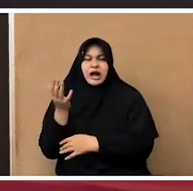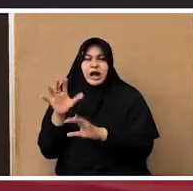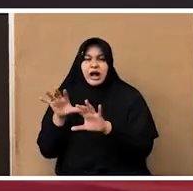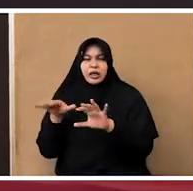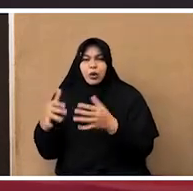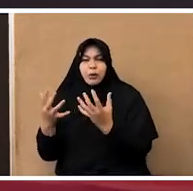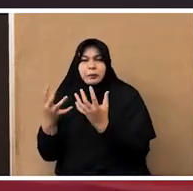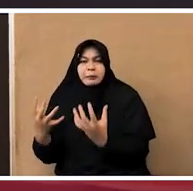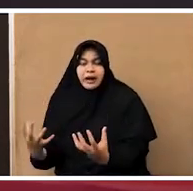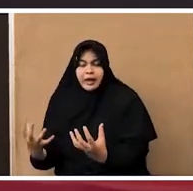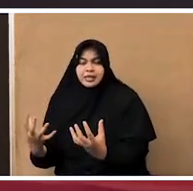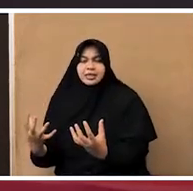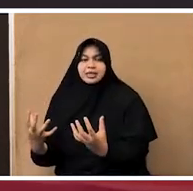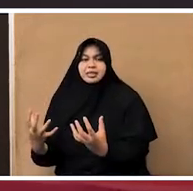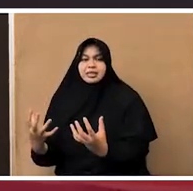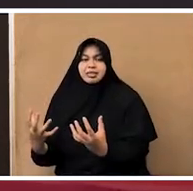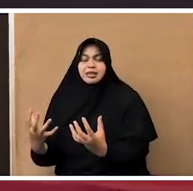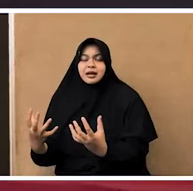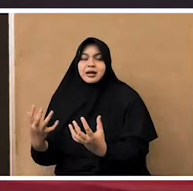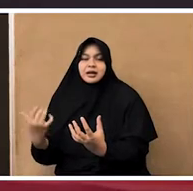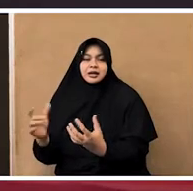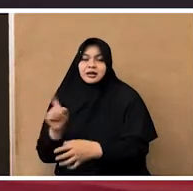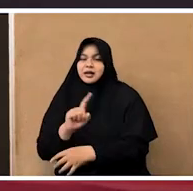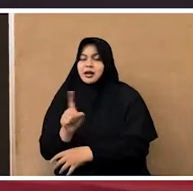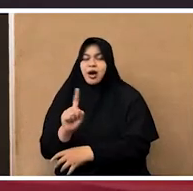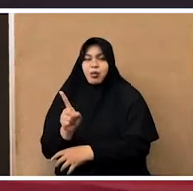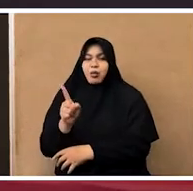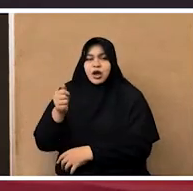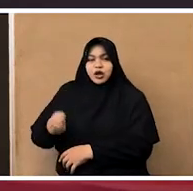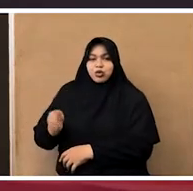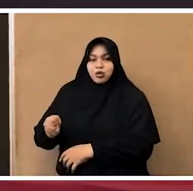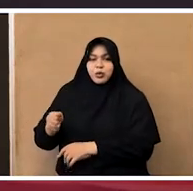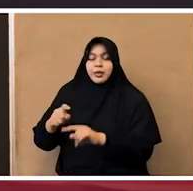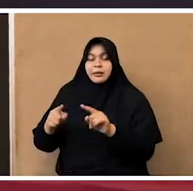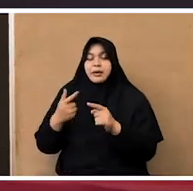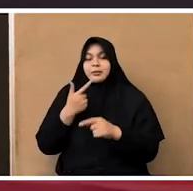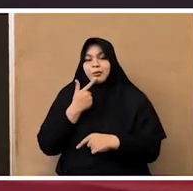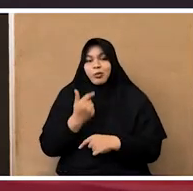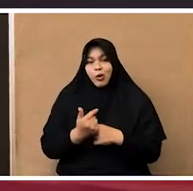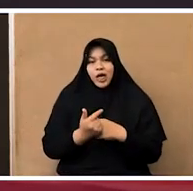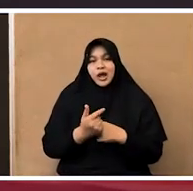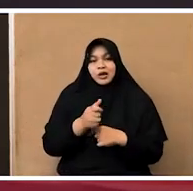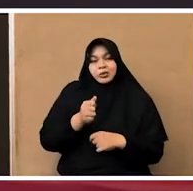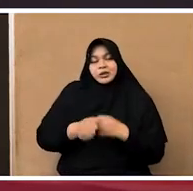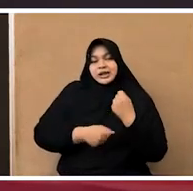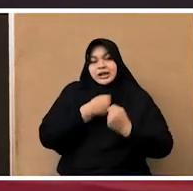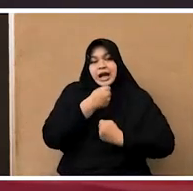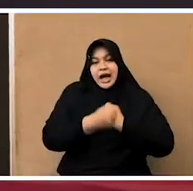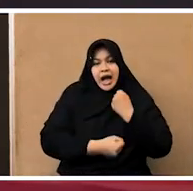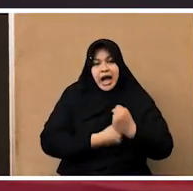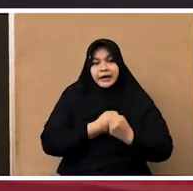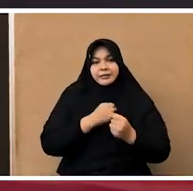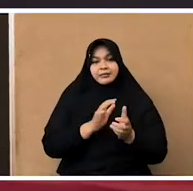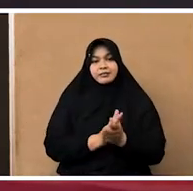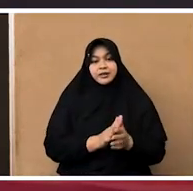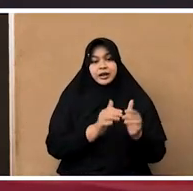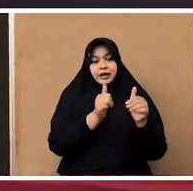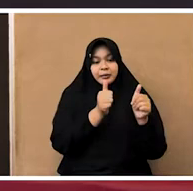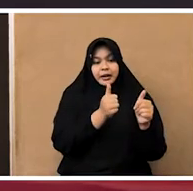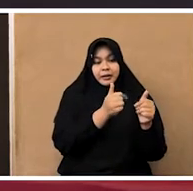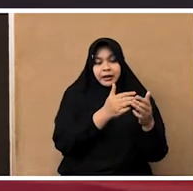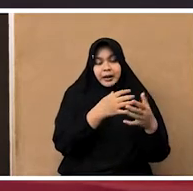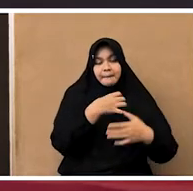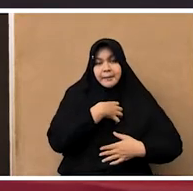dipidana tapi masih memungkinkan untuk dikenai tindakan nah artinya apa baik dia yang